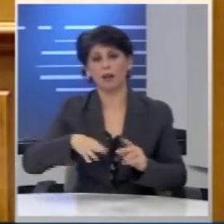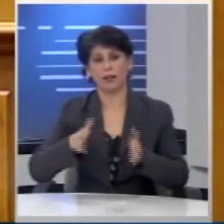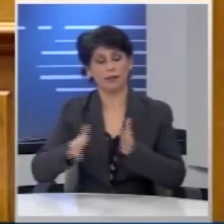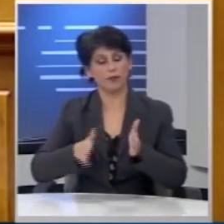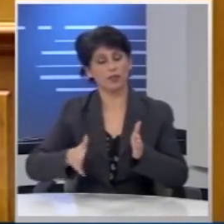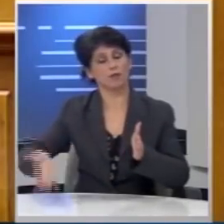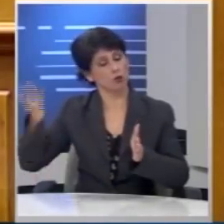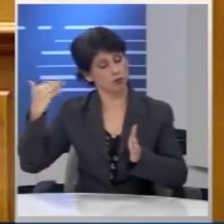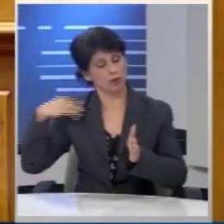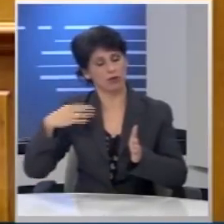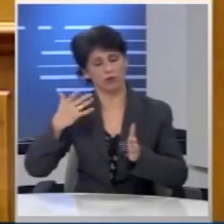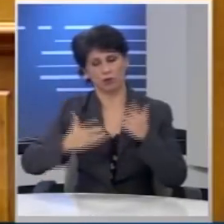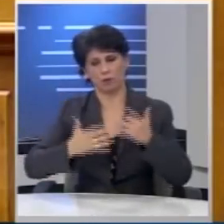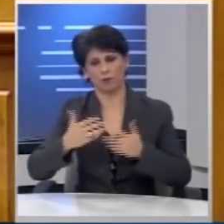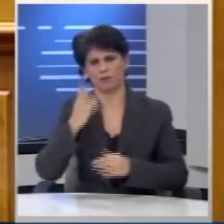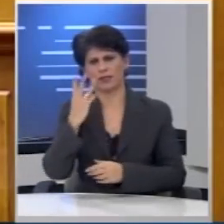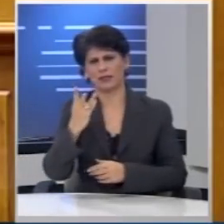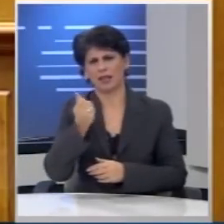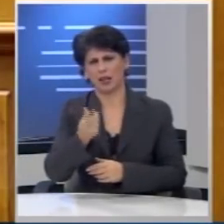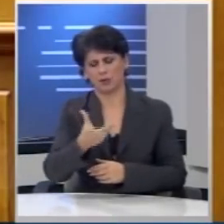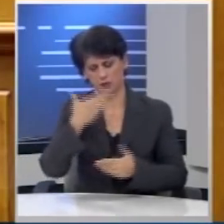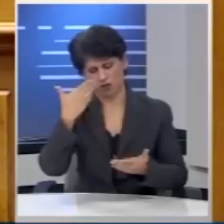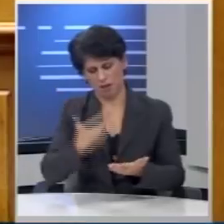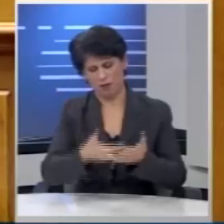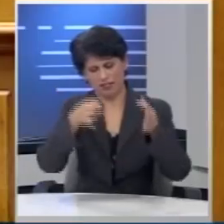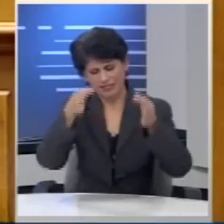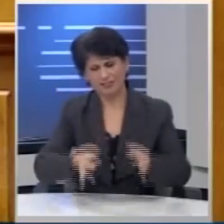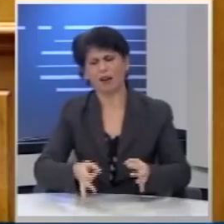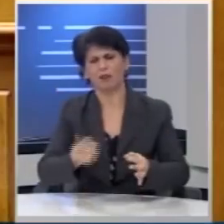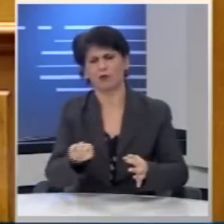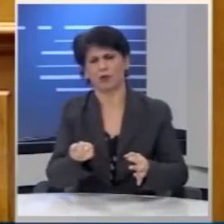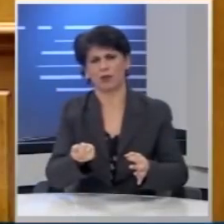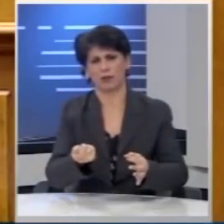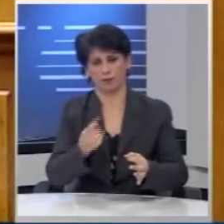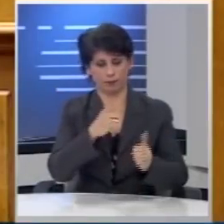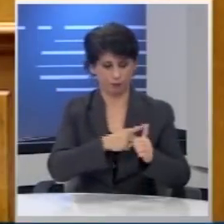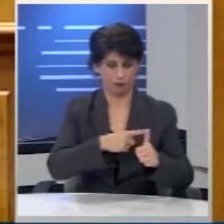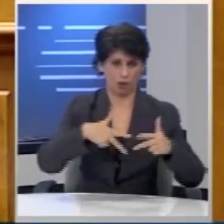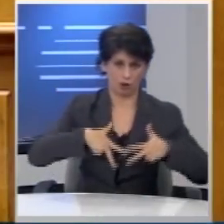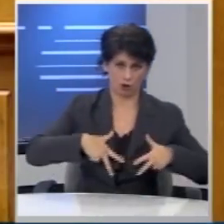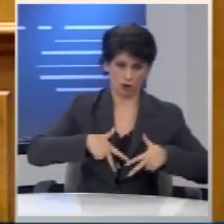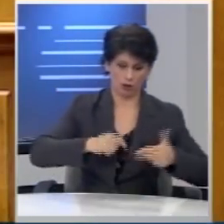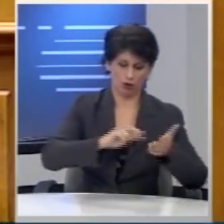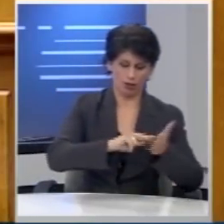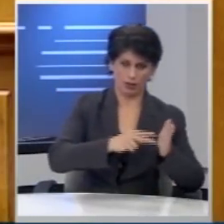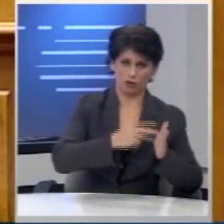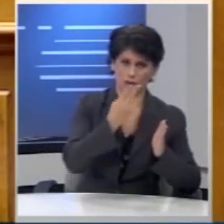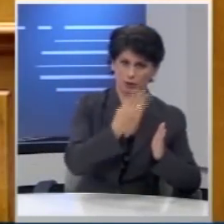κατεύθυνση με όλους τους προηγούμενους. Με τρία νούμερα αποδεικνύεται το τι ακριβώς κάνετε. Το κράτος